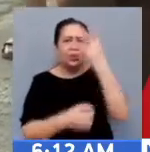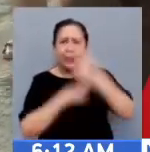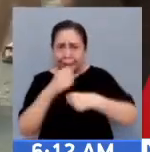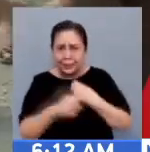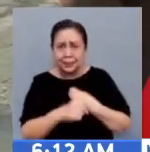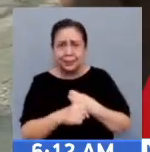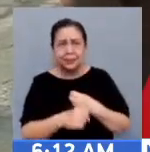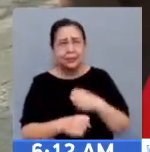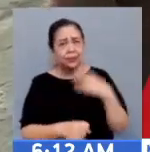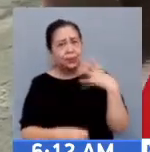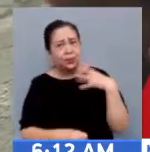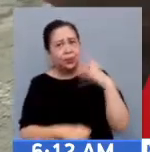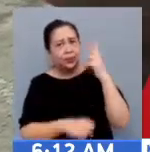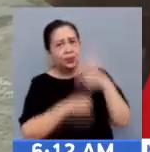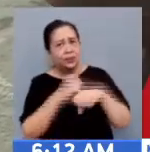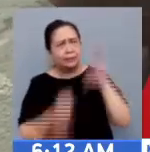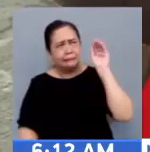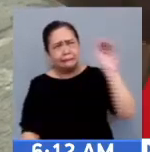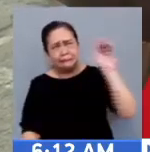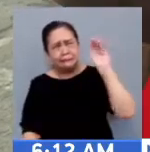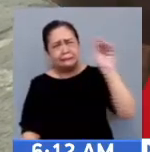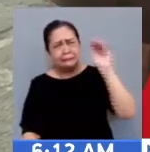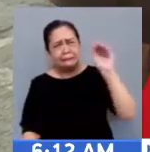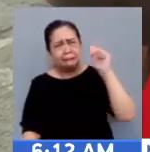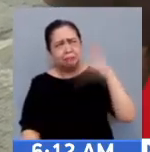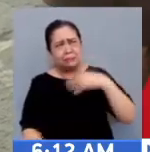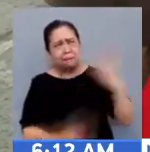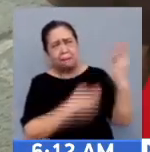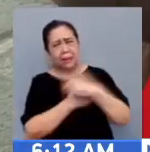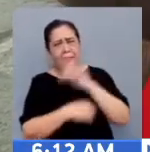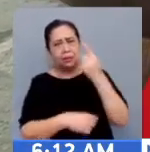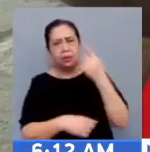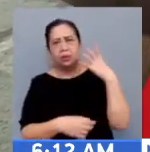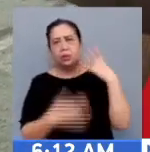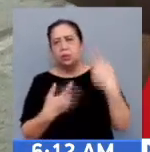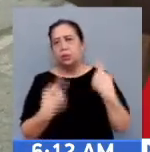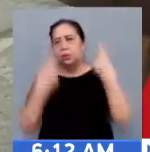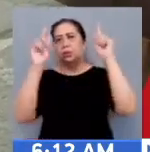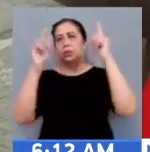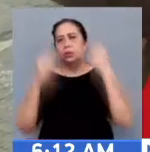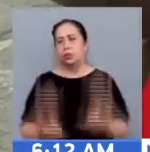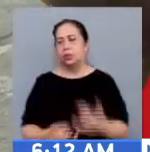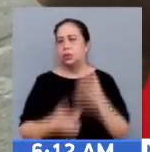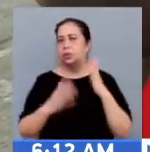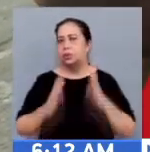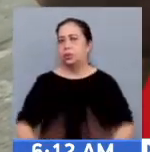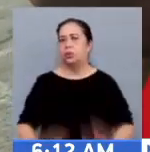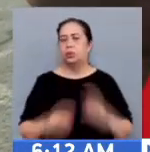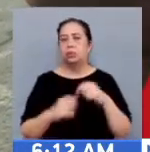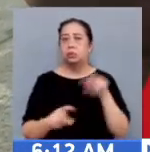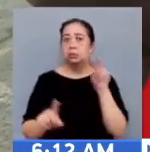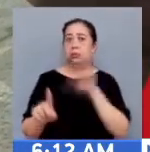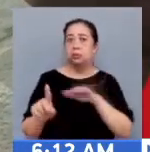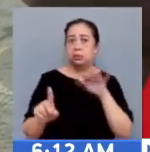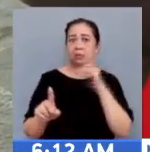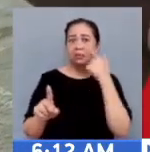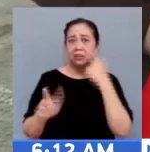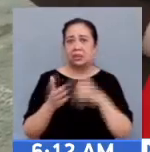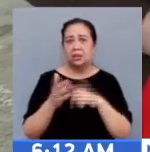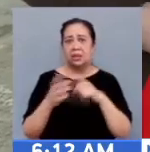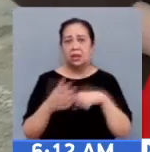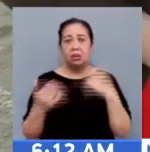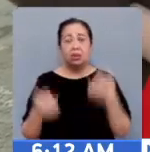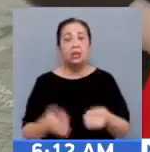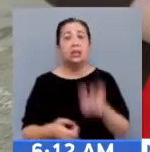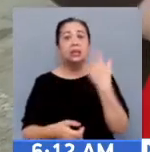dalawang taon itong panawagan ng mga driver na ibalik nga yung piso at least ngayon ay pagtinginan po natin sa ngayon ay 82 na yung